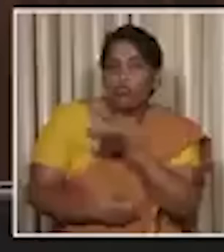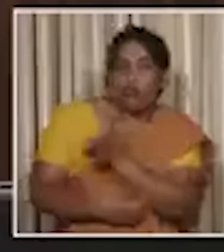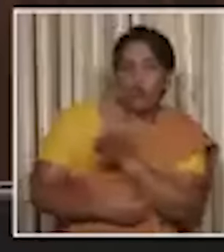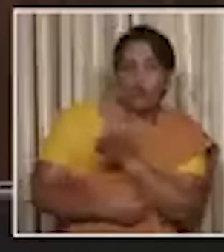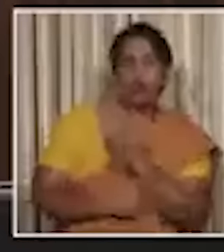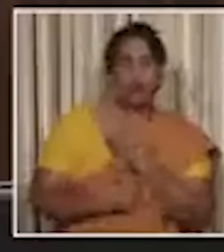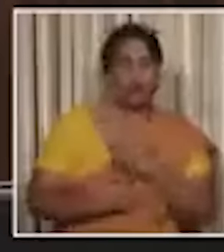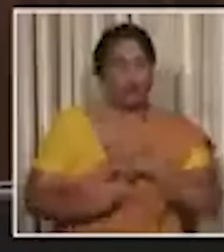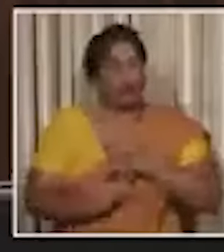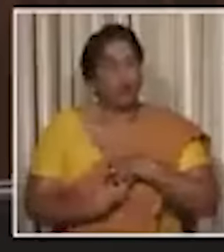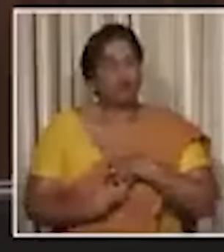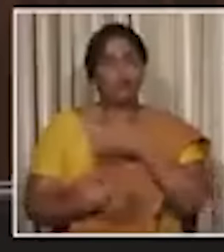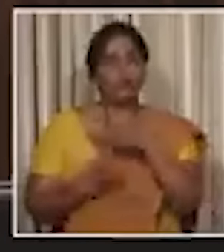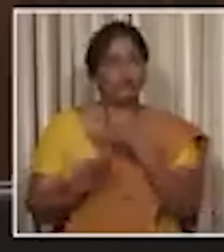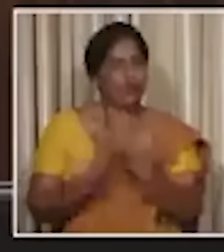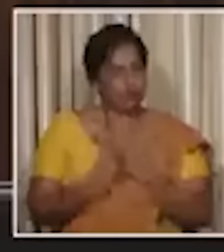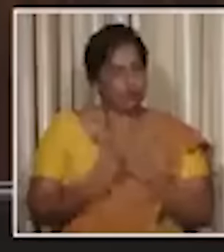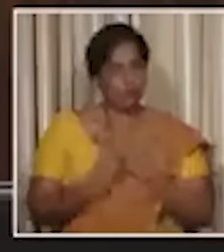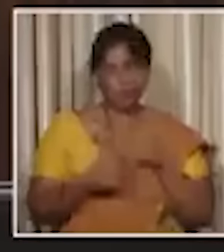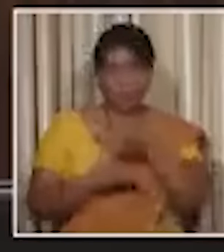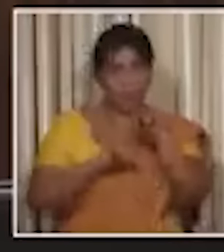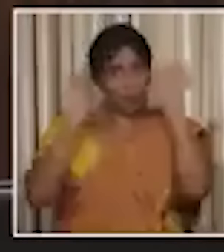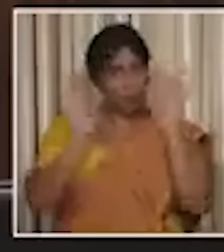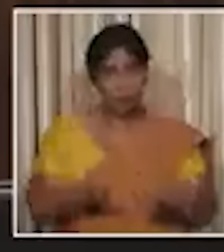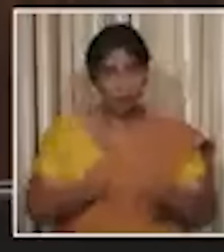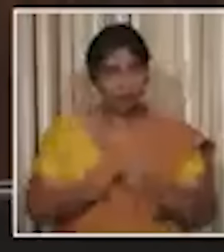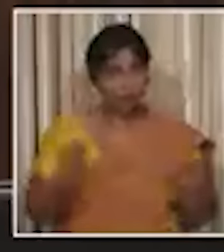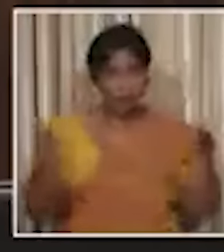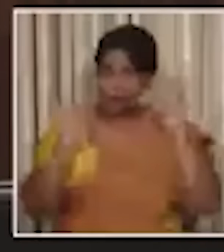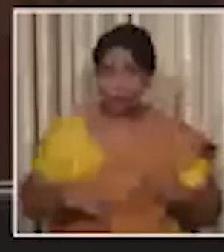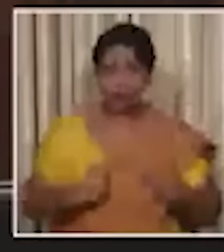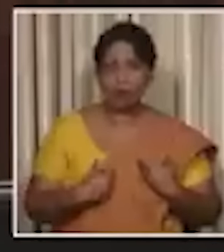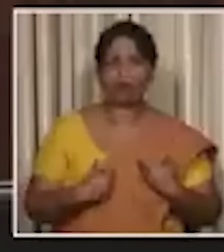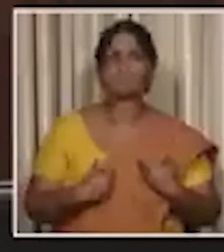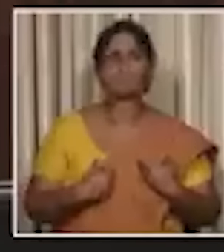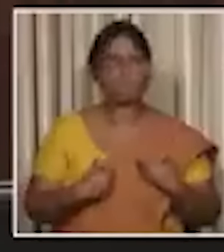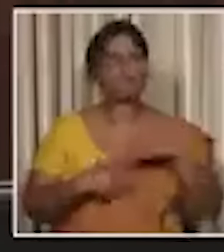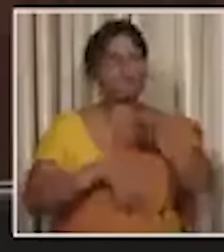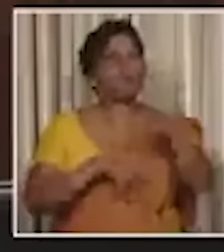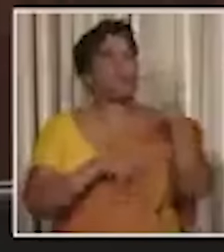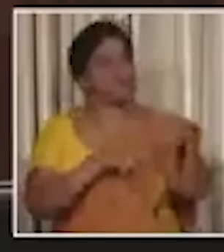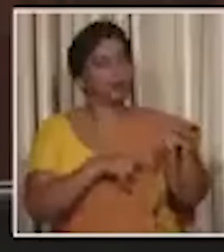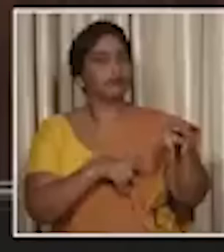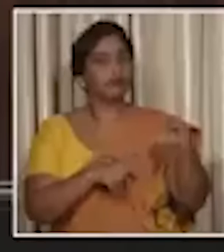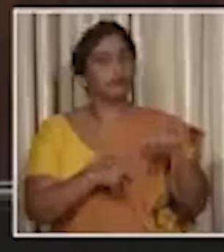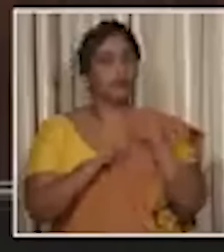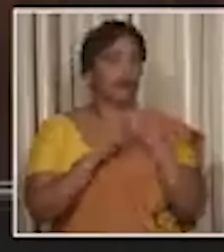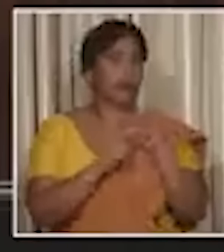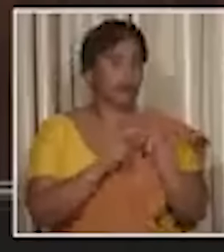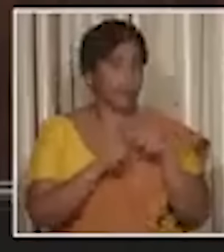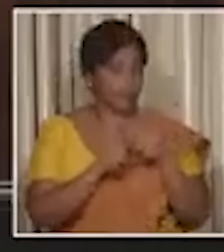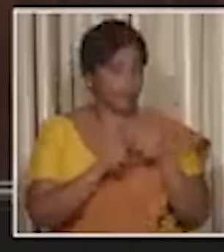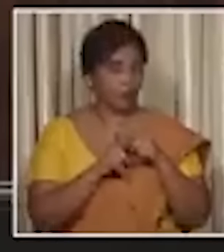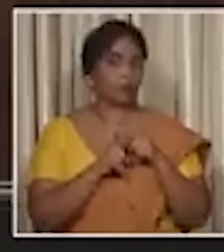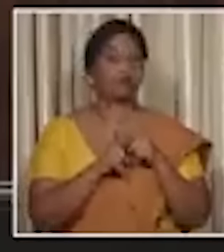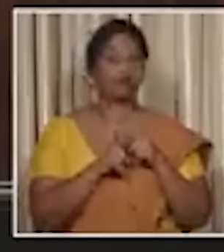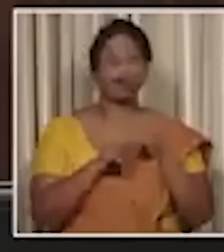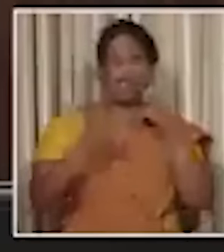நாடு, அழகான வாழ்க்கை என்ற எமது கொள்கை பிரகடனத்தை நாங்கள் தெரிவித்திருக்கின்றோம். எமது உறுப்பினர்கள், அமைச்சர்கள் அதற்கான வேலை